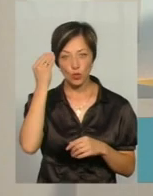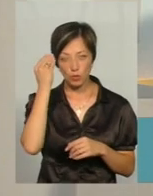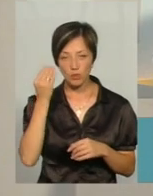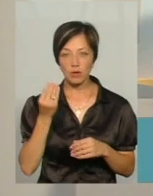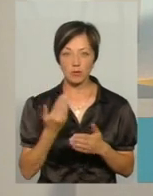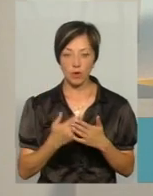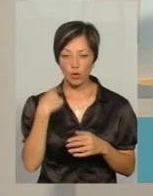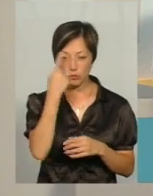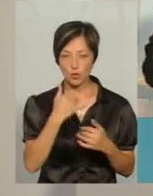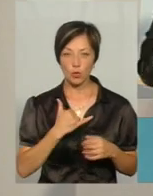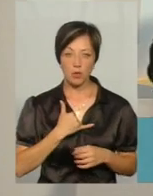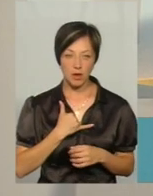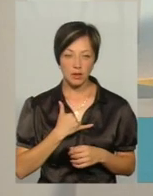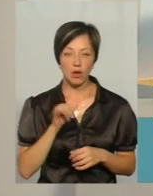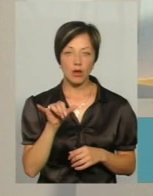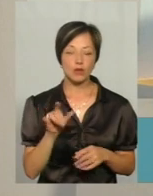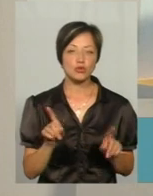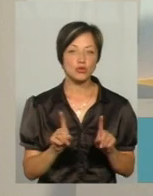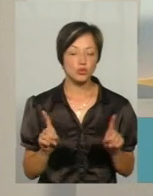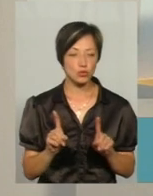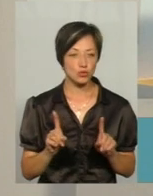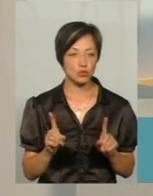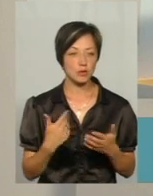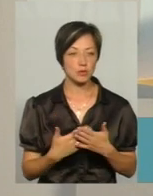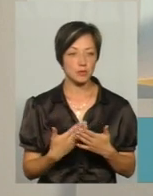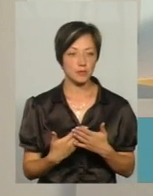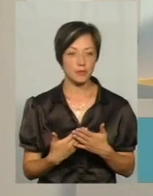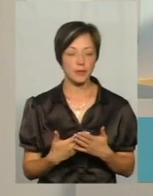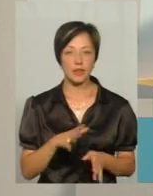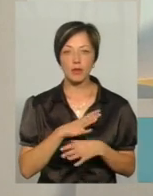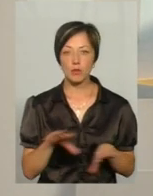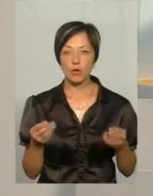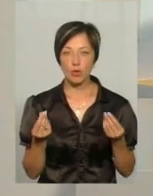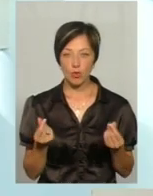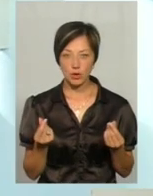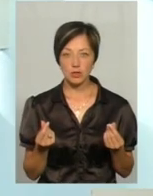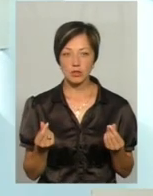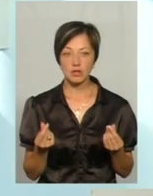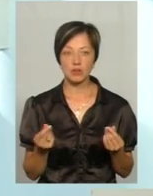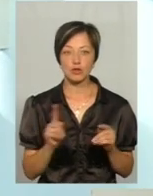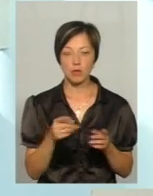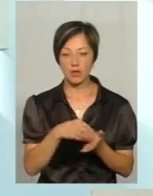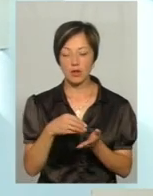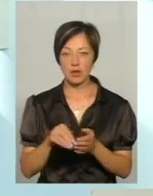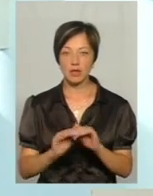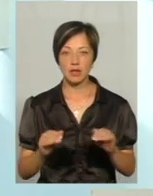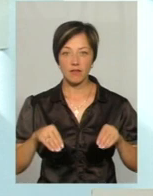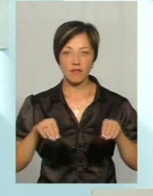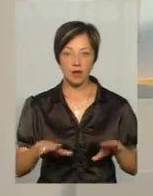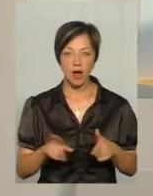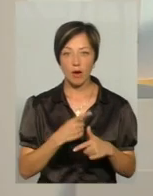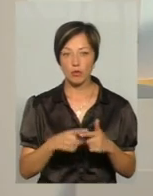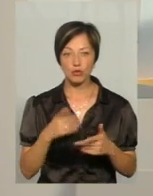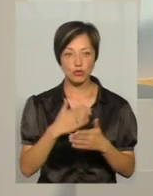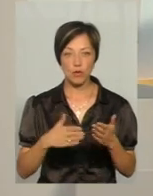от особисто в мене, щоб ніхто, що, до прикладу, от не було грошей, аби зібрати дітей, вона так собі вирішила. Вона або